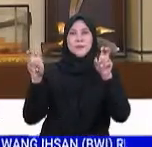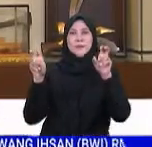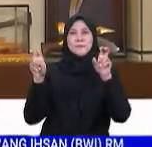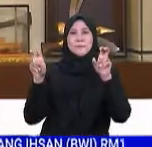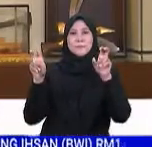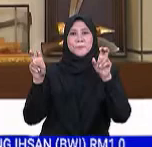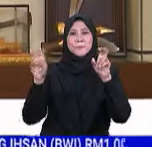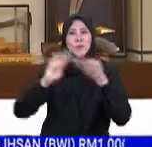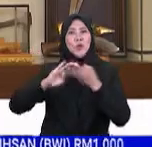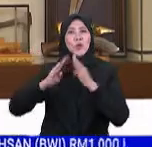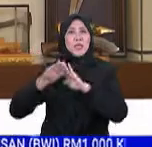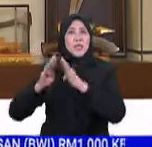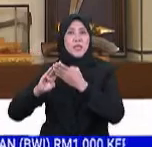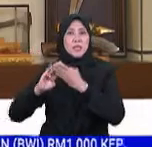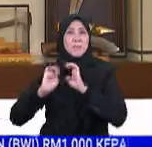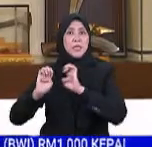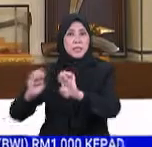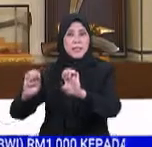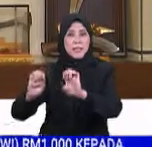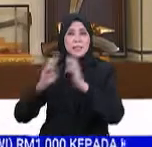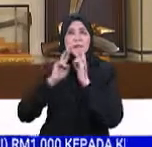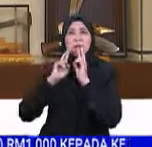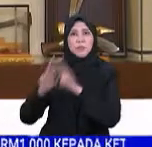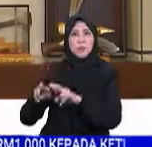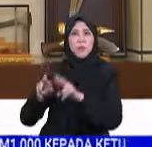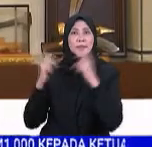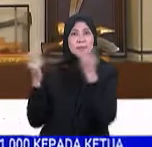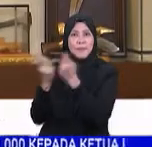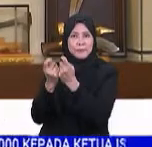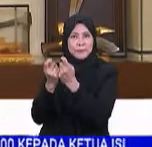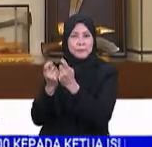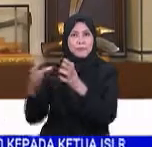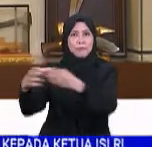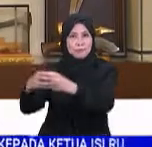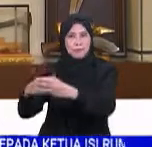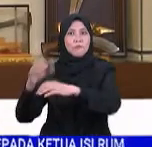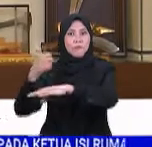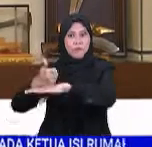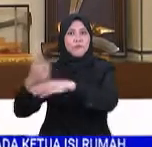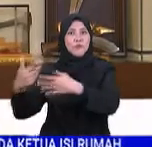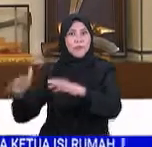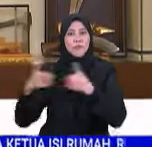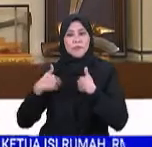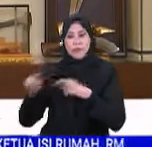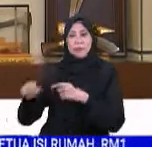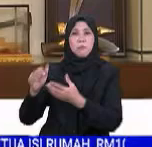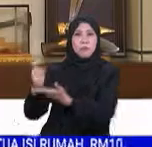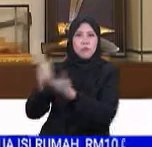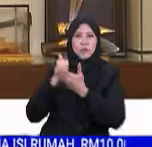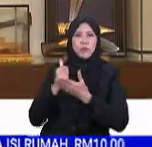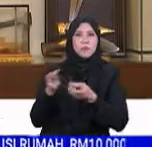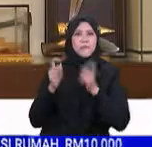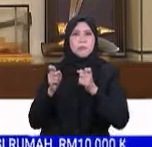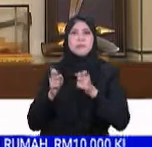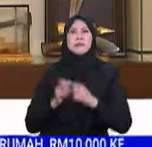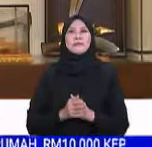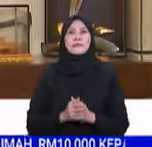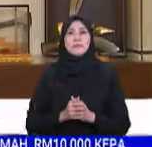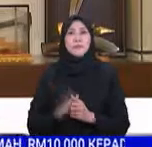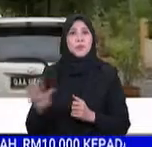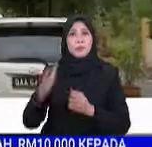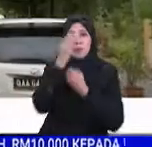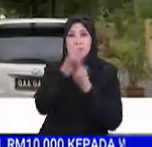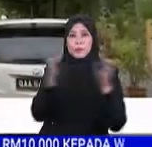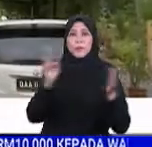Cert, Community Emergency Response Team, di mana champion-champion ini juga membantu kita. Lah. Dato' Khairuddin yang ditemui